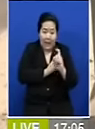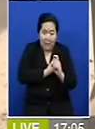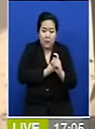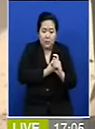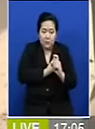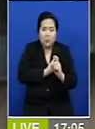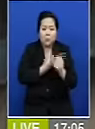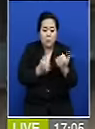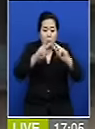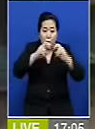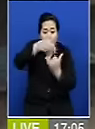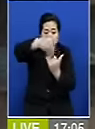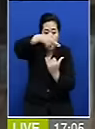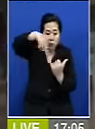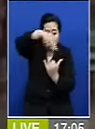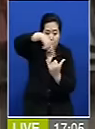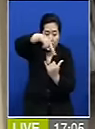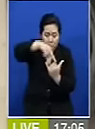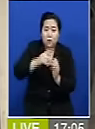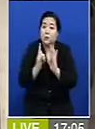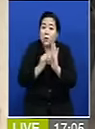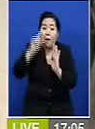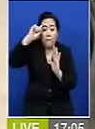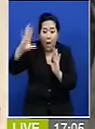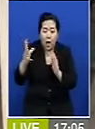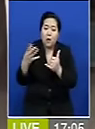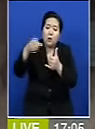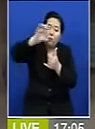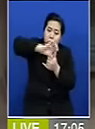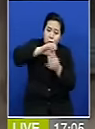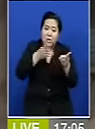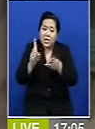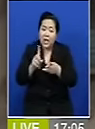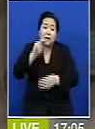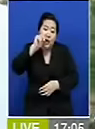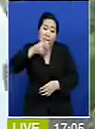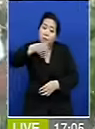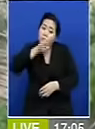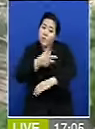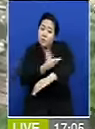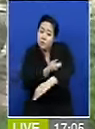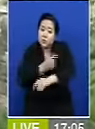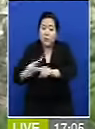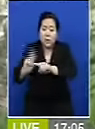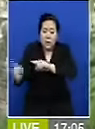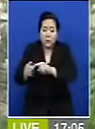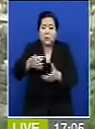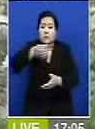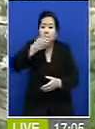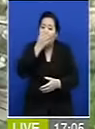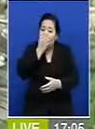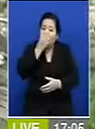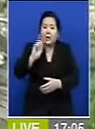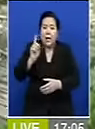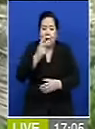ว่างการตรวจพิสูจน์ว่าสารเหล่านี้เข้าไปในร่างกายเด็กโดยวิธีไหนก็จะไปรวมกับผล DNA ที่เหลือ